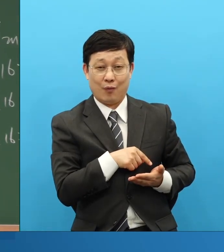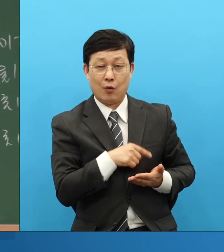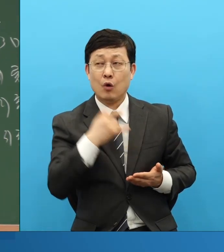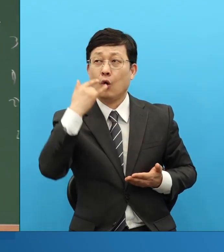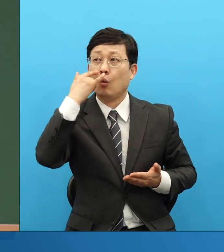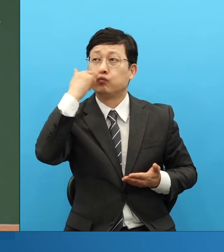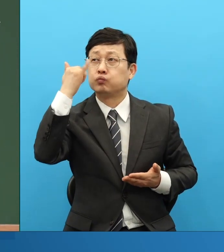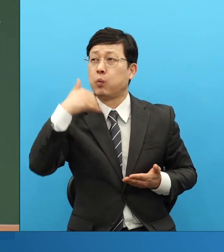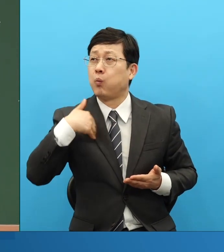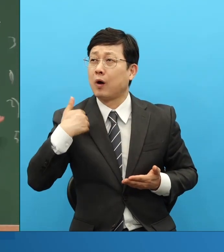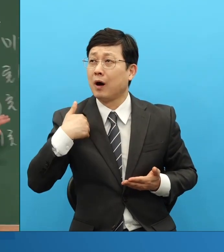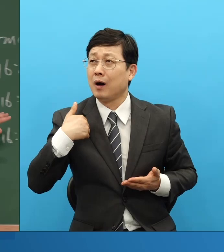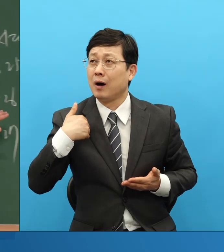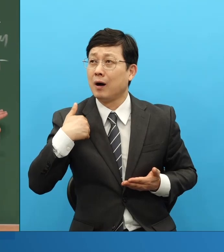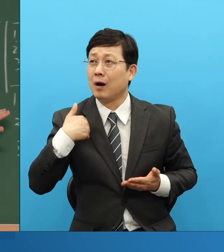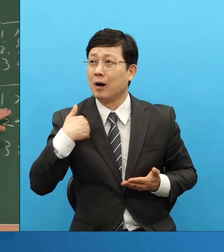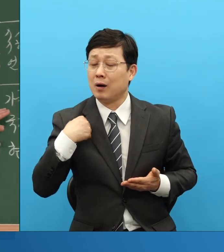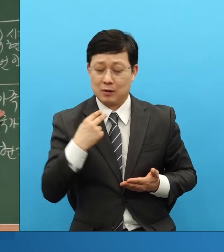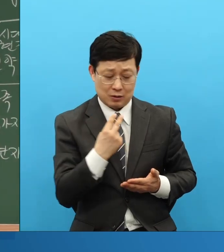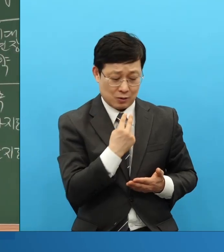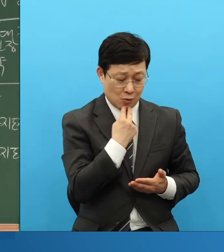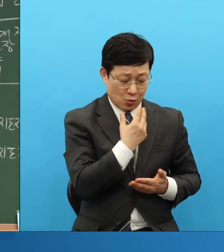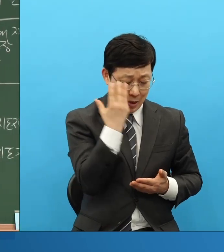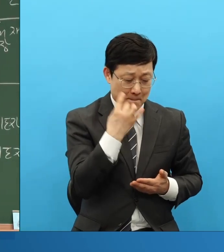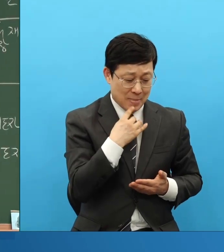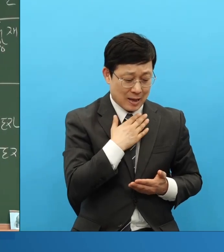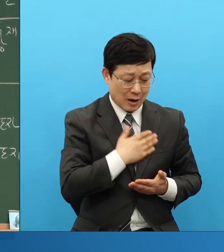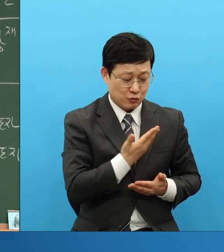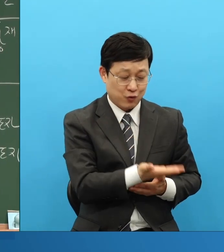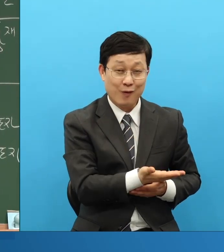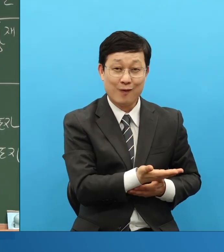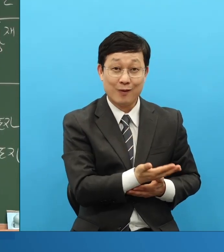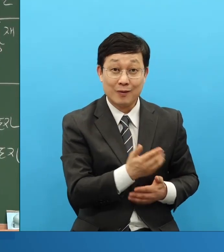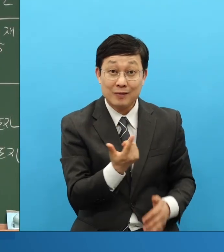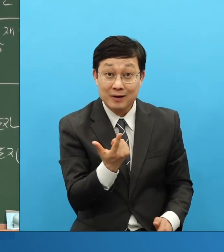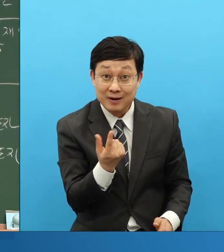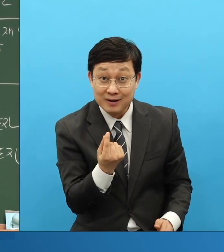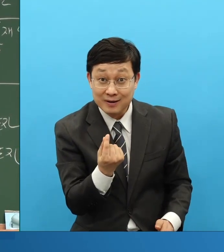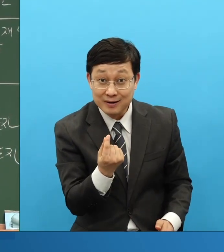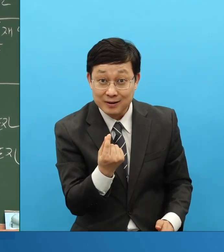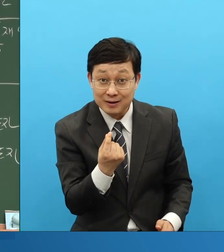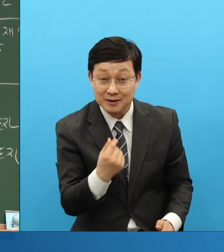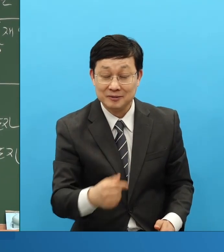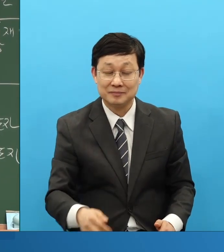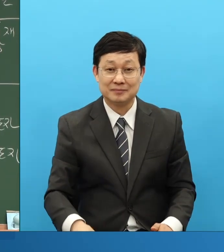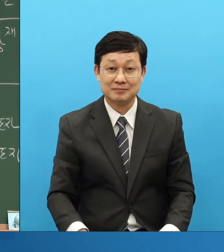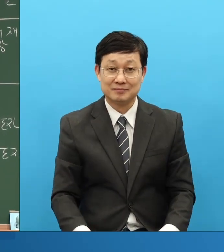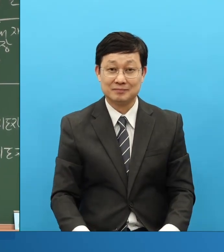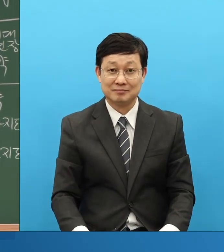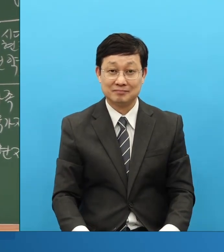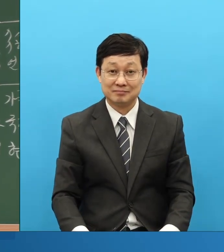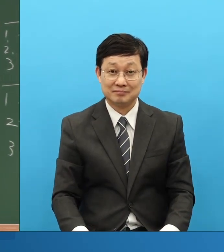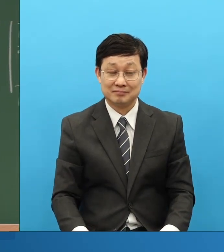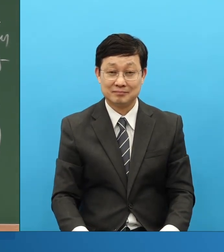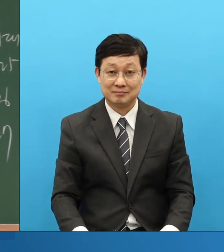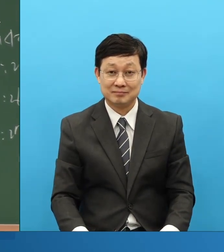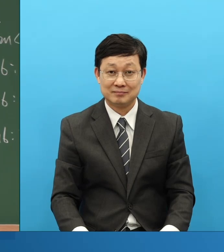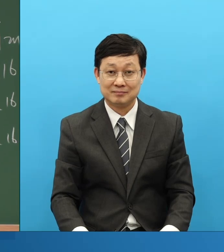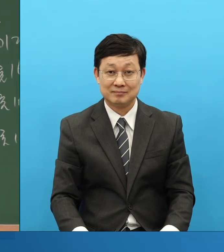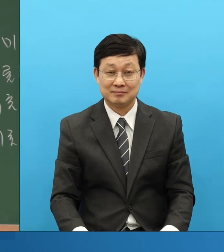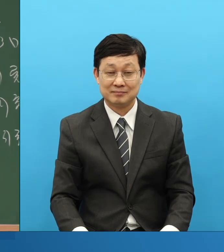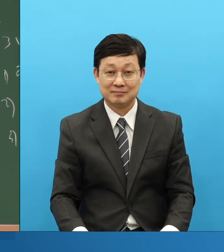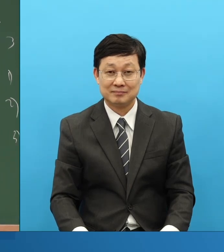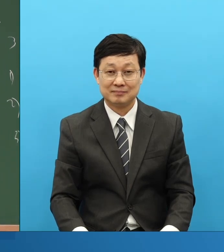부모님도 모르는 거를 요셉에게 알렸어요. That God allowed Joseph to know what not even his parents knew. 됐죠? That's it. 그런데